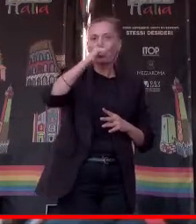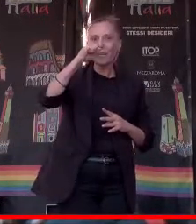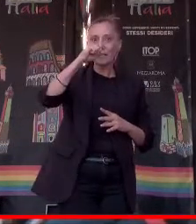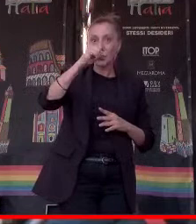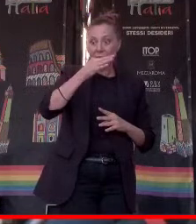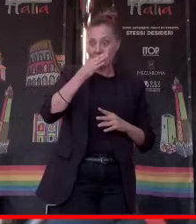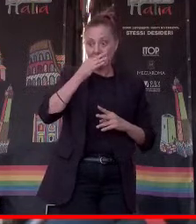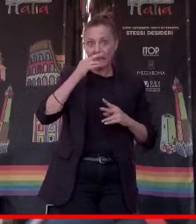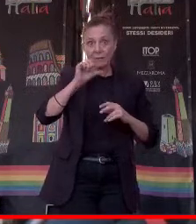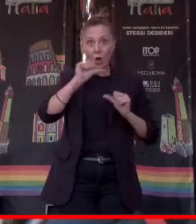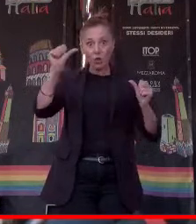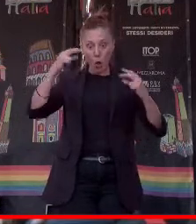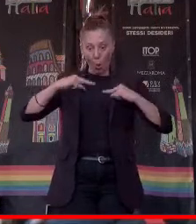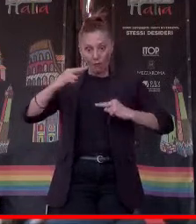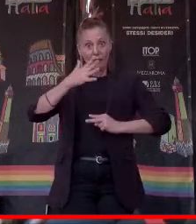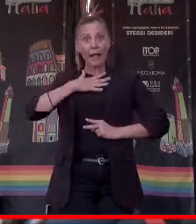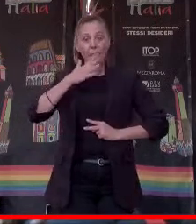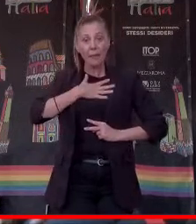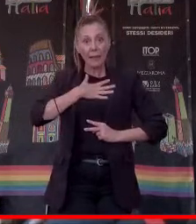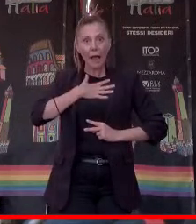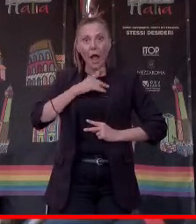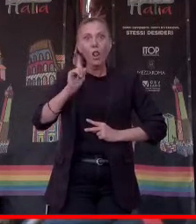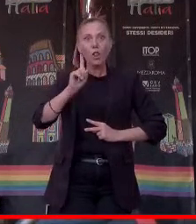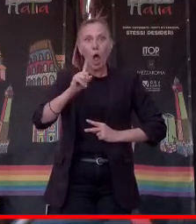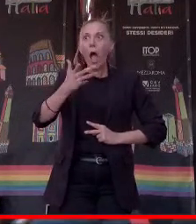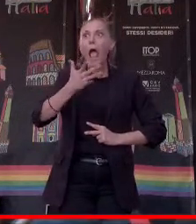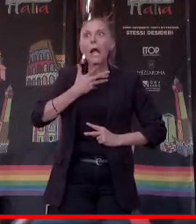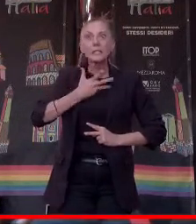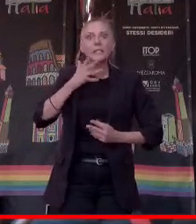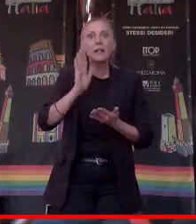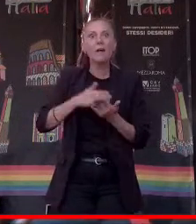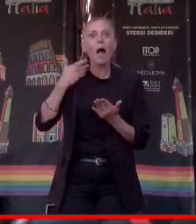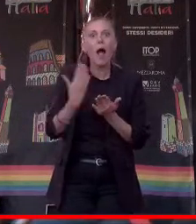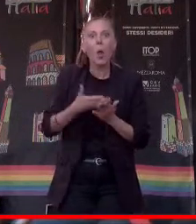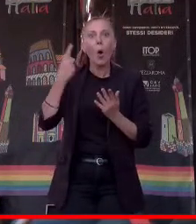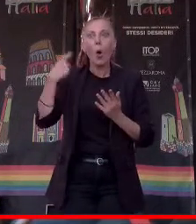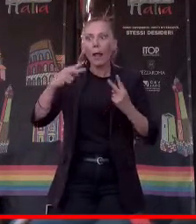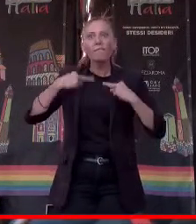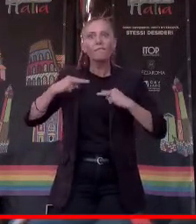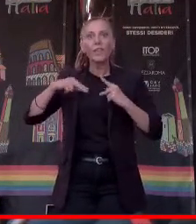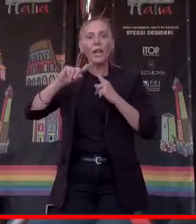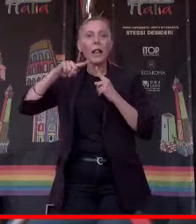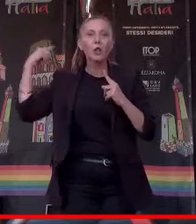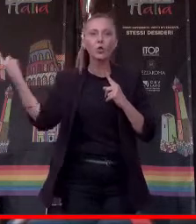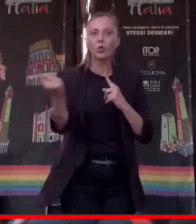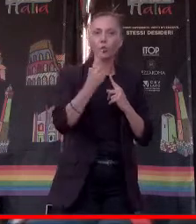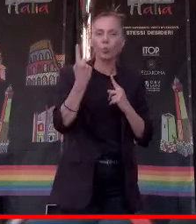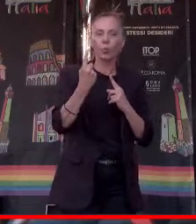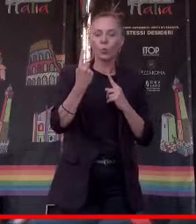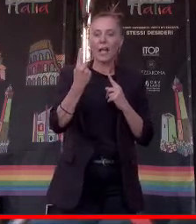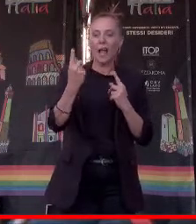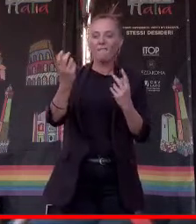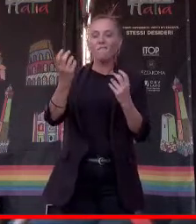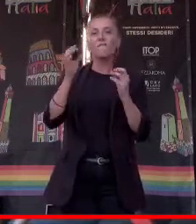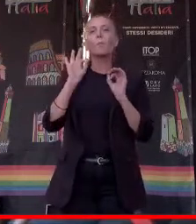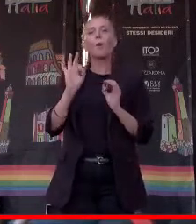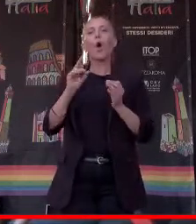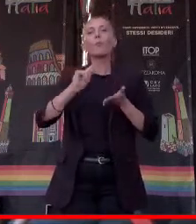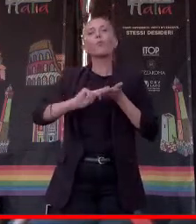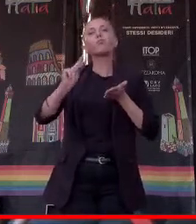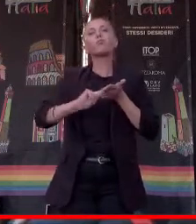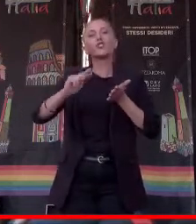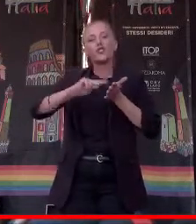mia vita, c'è la vita di tutti gli altri. Credo che questo discorso della formazione degli uffici